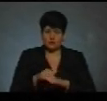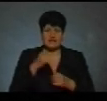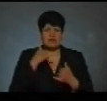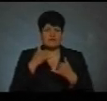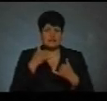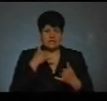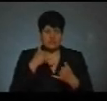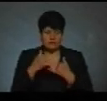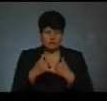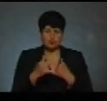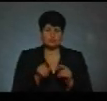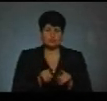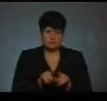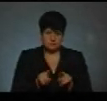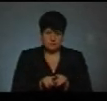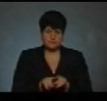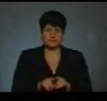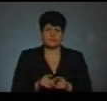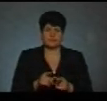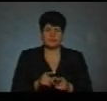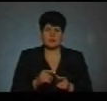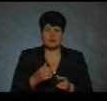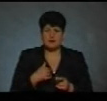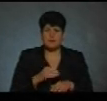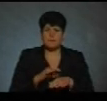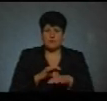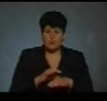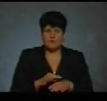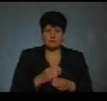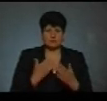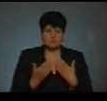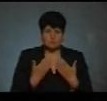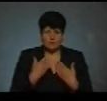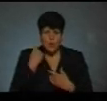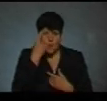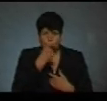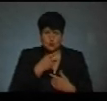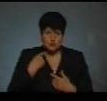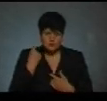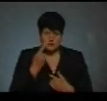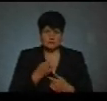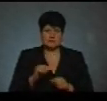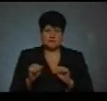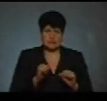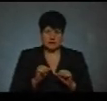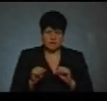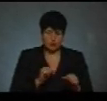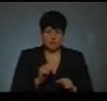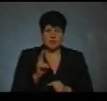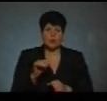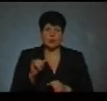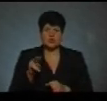телефонному режимі. Бо я проводив перемовини особисто з настоятелем, і також Кульчицький